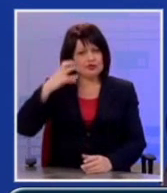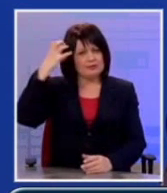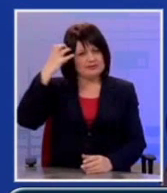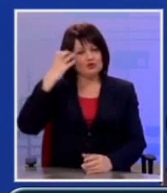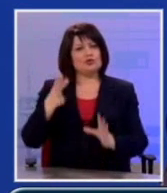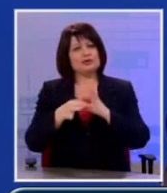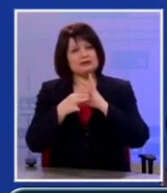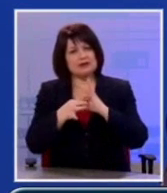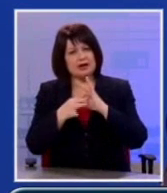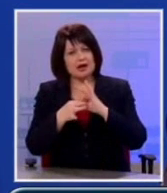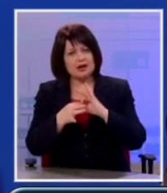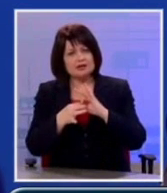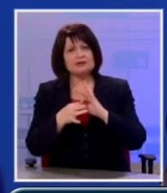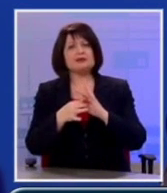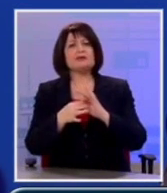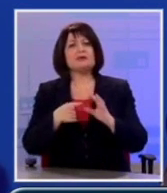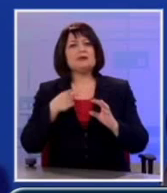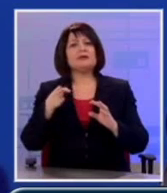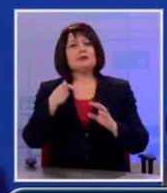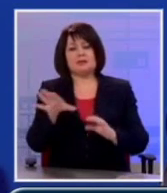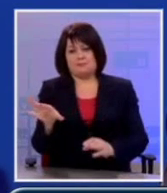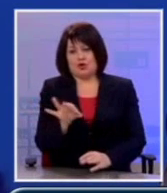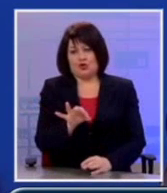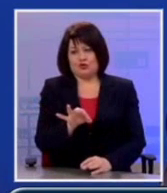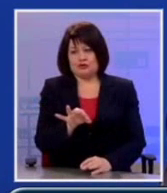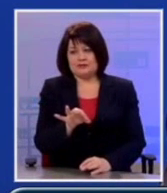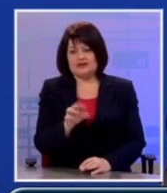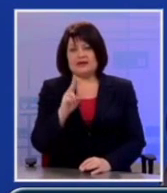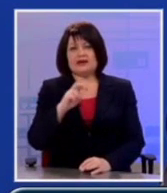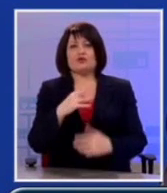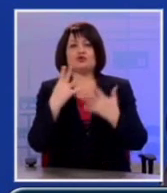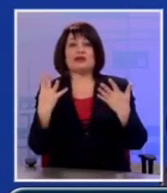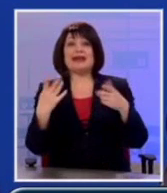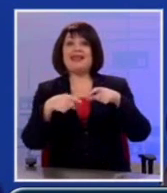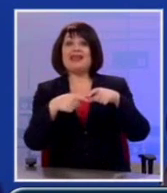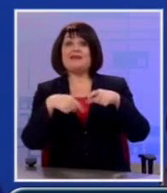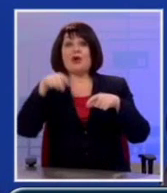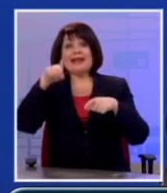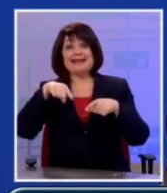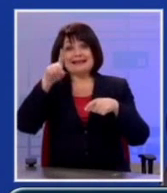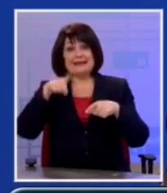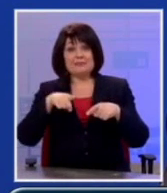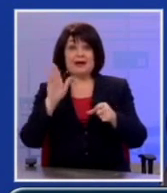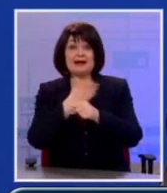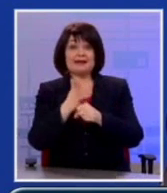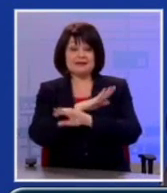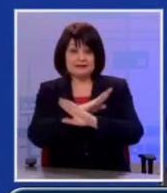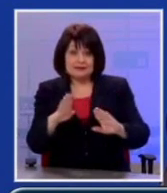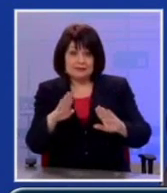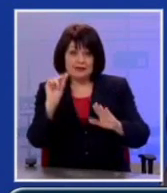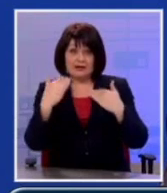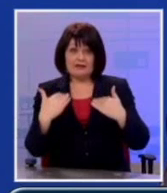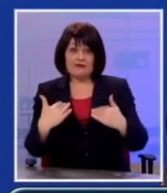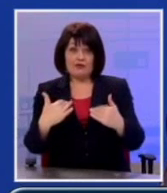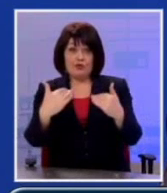επιστημονικού συνεργάτη που εμφανιζόταν να έχει προσληφθεί στις 29 Δεκεμβρίου, την ημέρα διάλυσης της Βουλής,